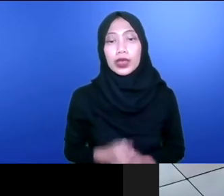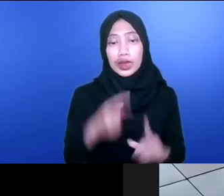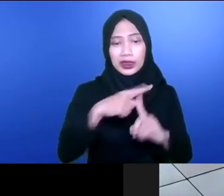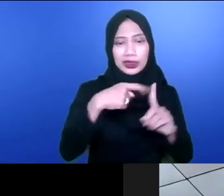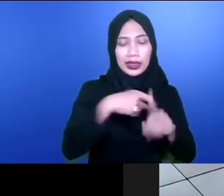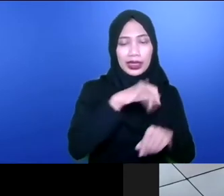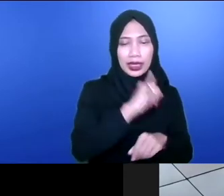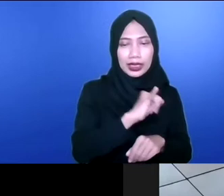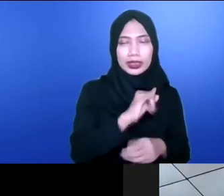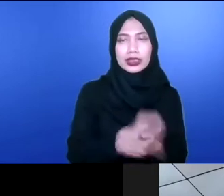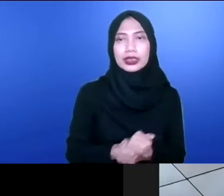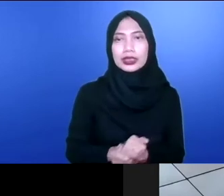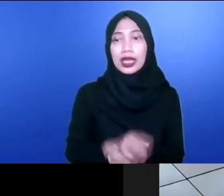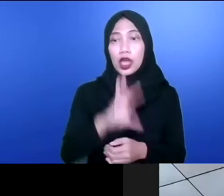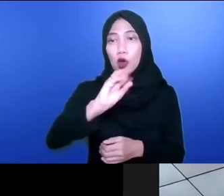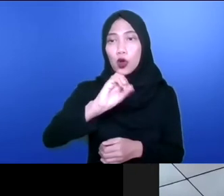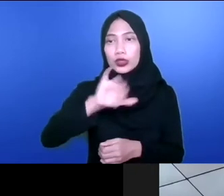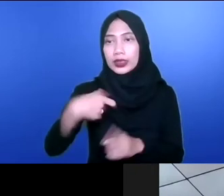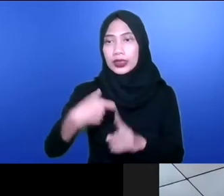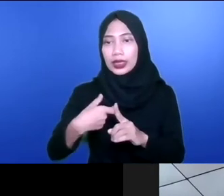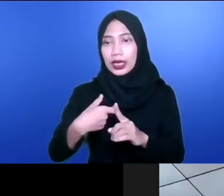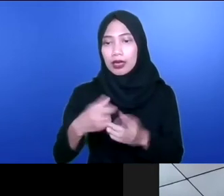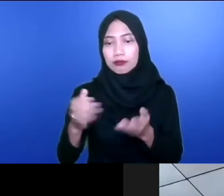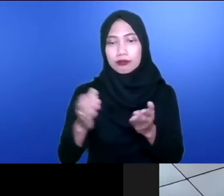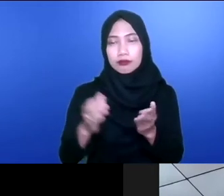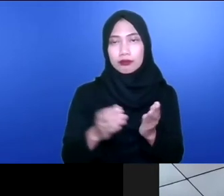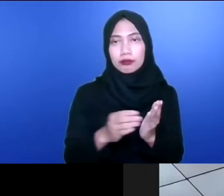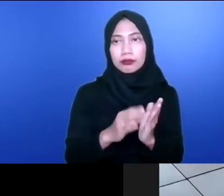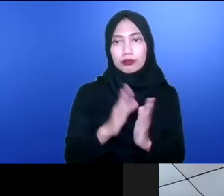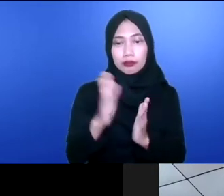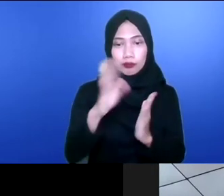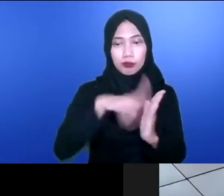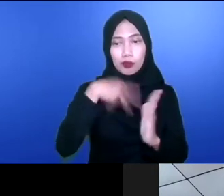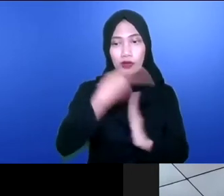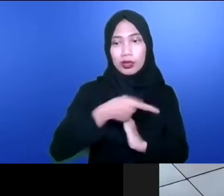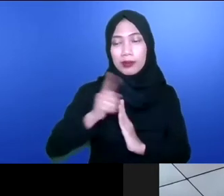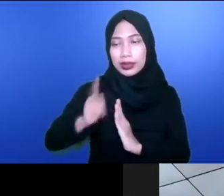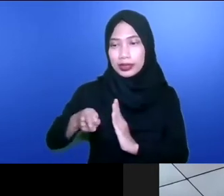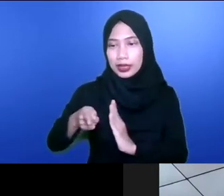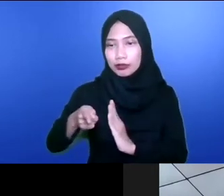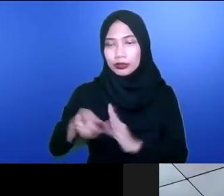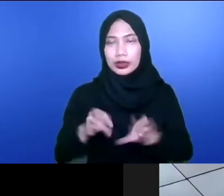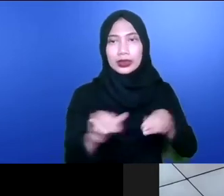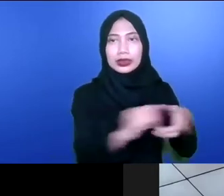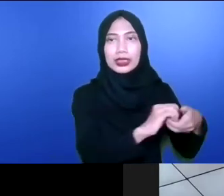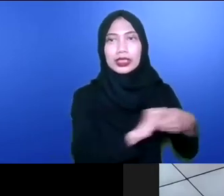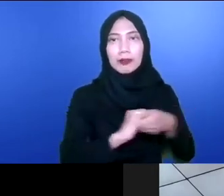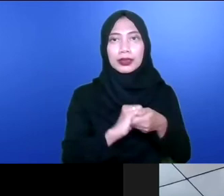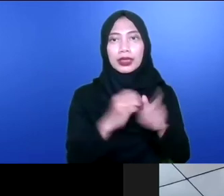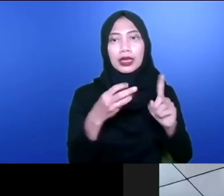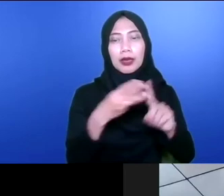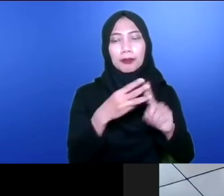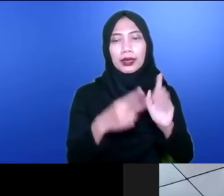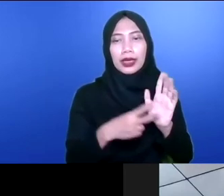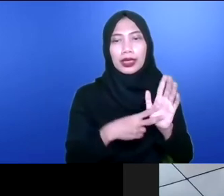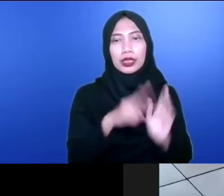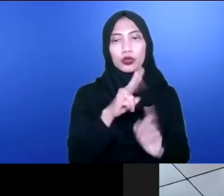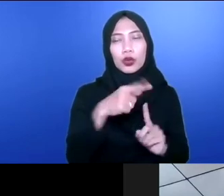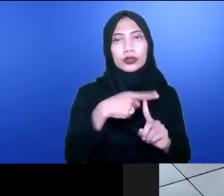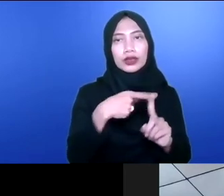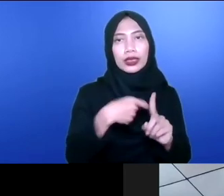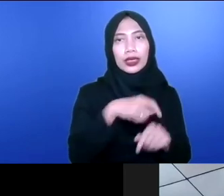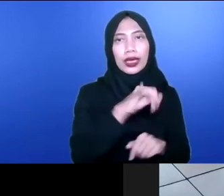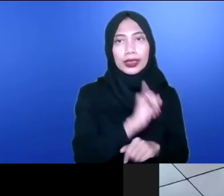BNP2 TKI atau BP3 TKI untuk memotir pelatihan? Dan juga sudah ada insentif